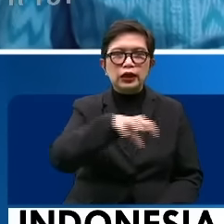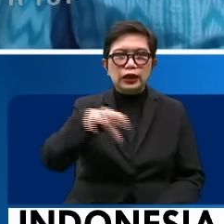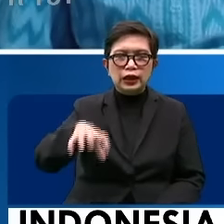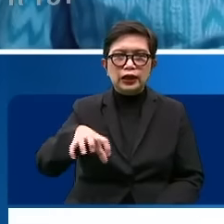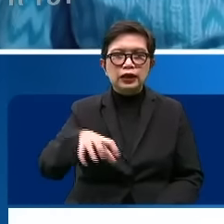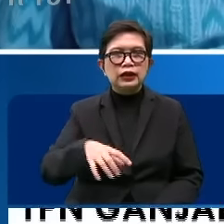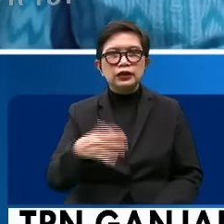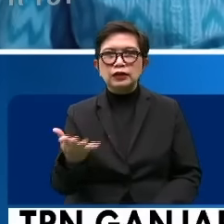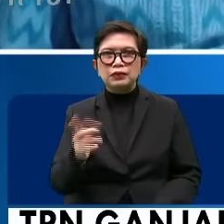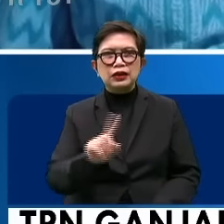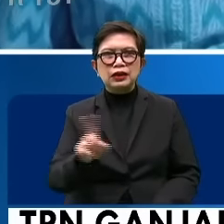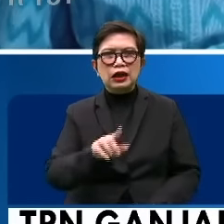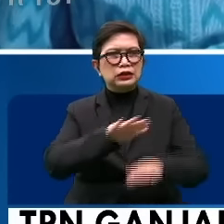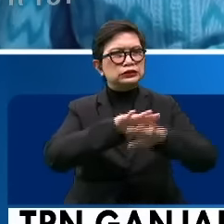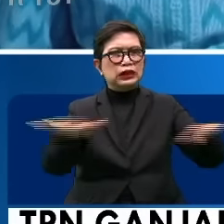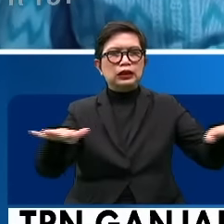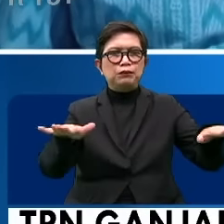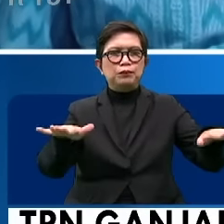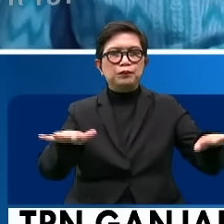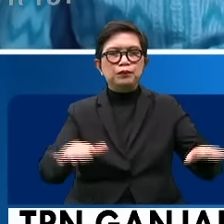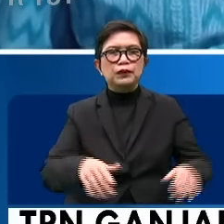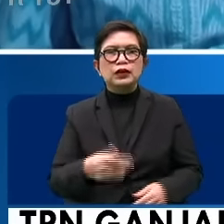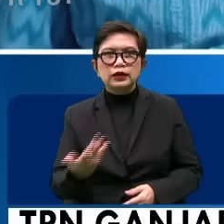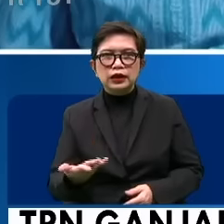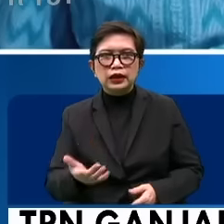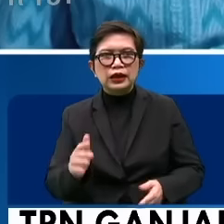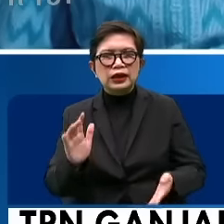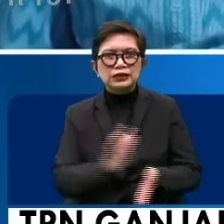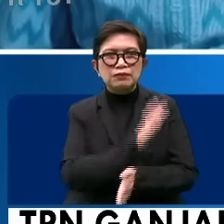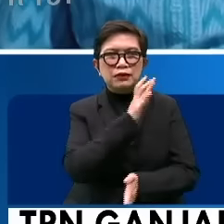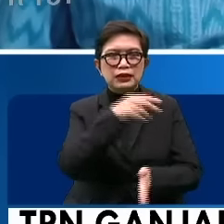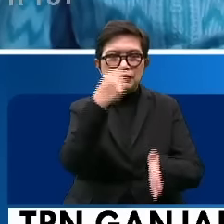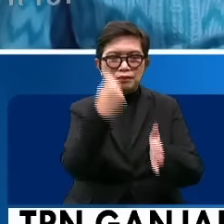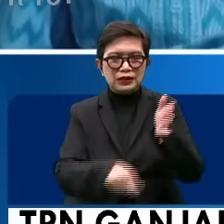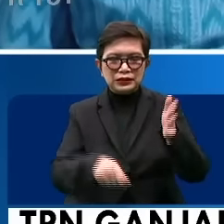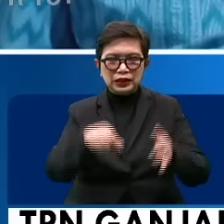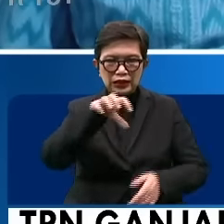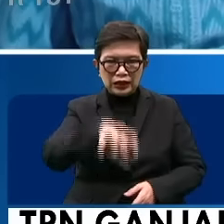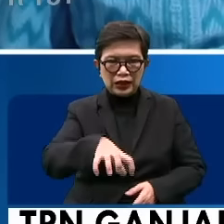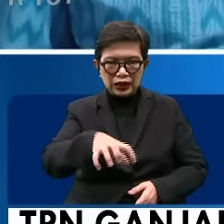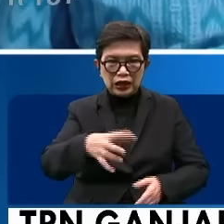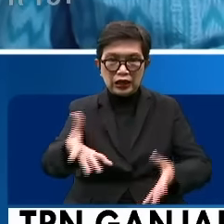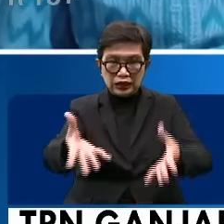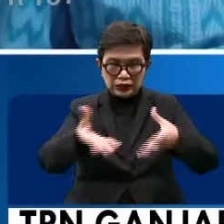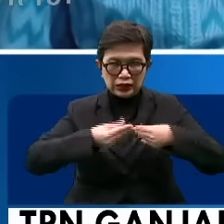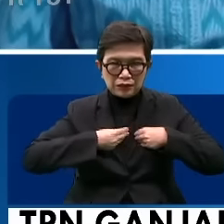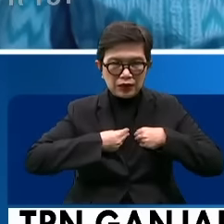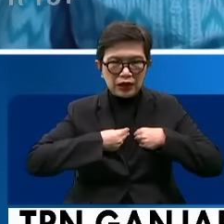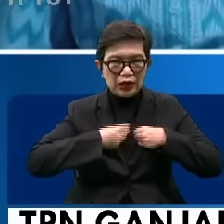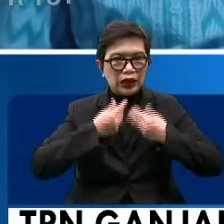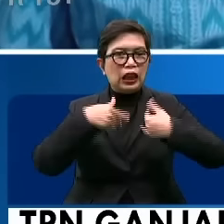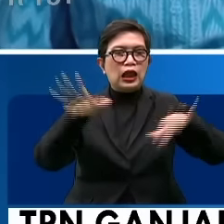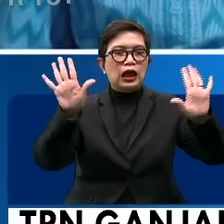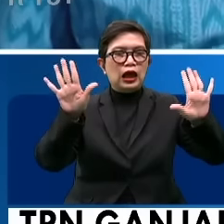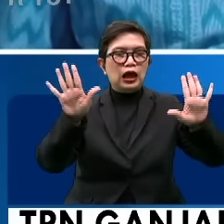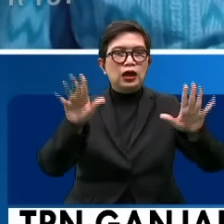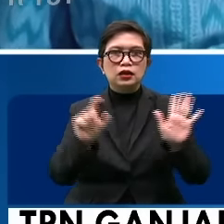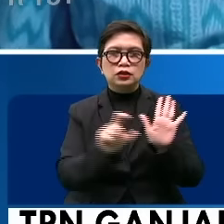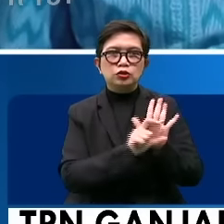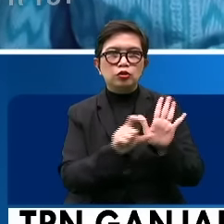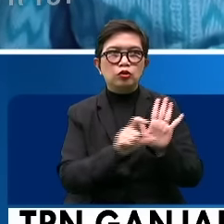tidak ditertibkan sehingga potensi pajak daerah yang harusnya meningkat atau menjadi pendapatan daerah itu justru hilang. Contohnya